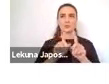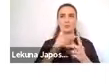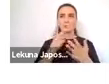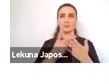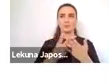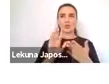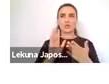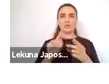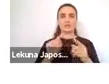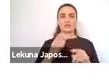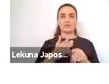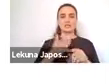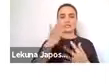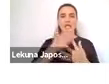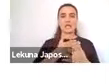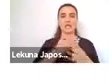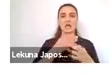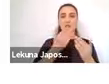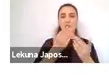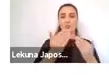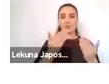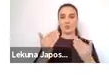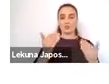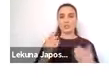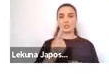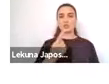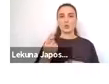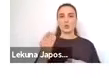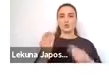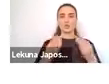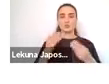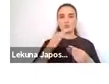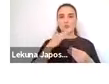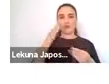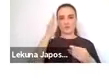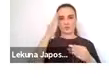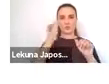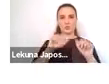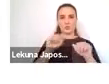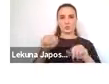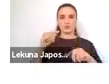კატეგორიება დავყავით, მაინც თითოეული თამაშიც ბევრ უნარზე გადის,